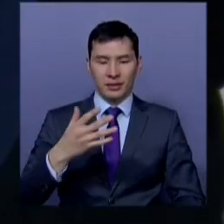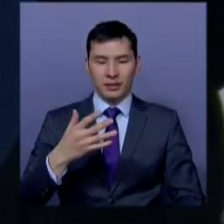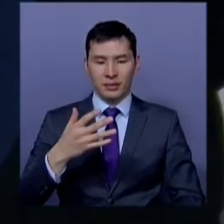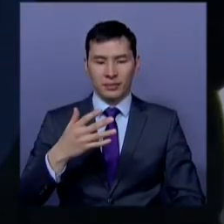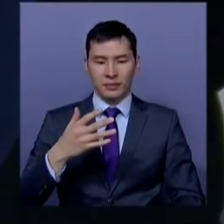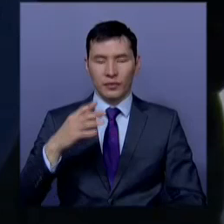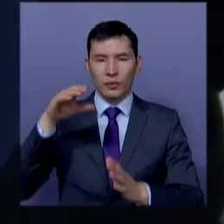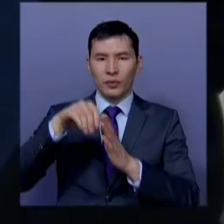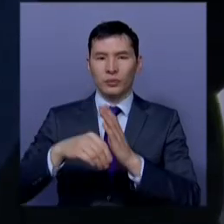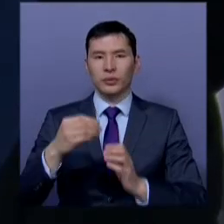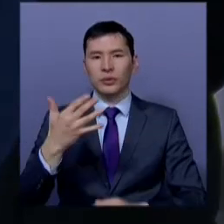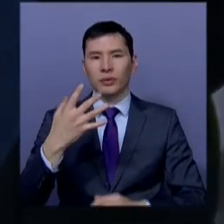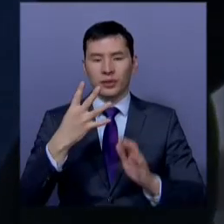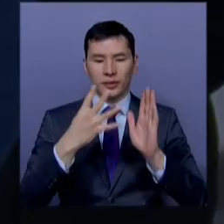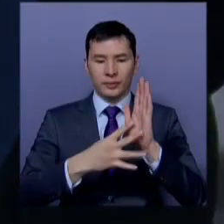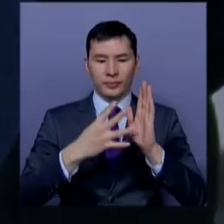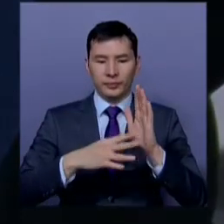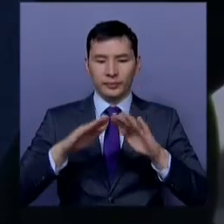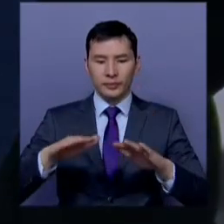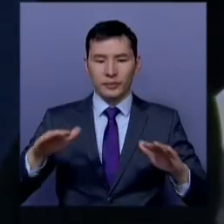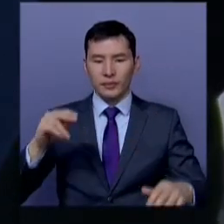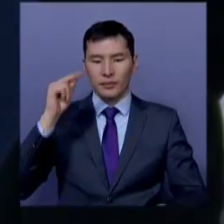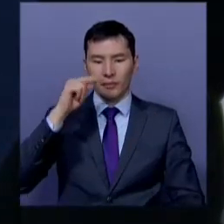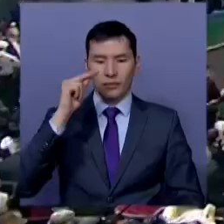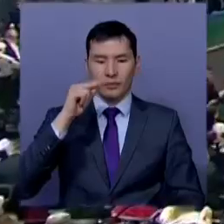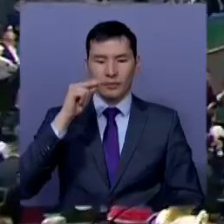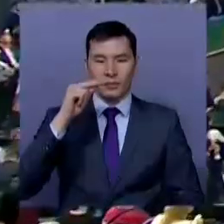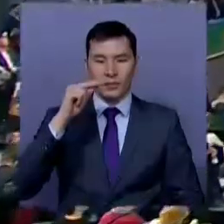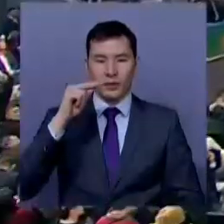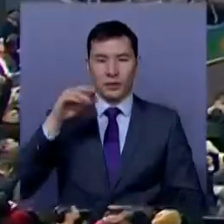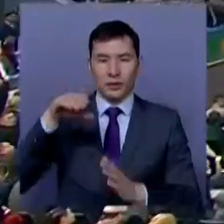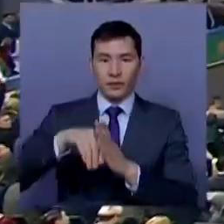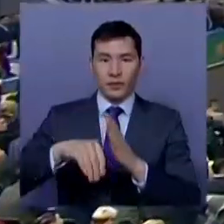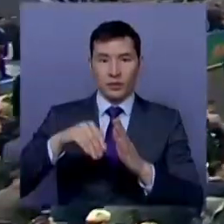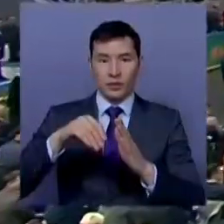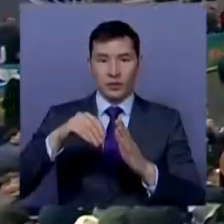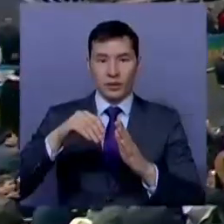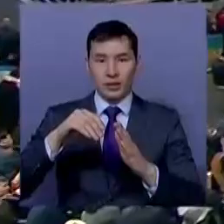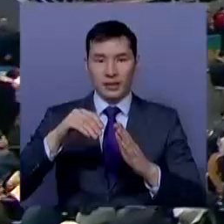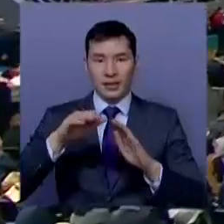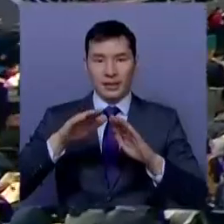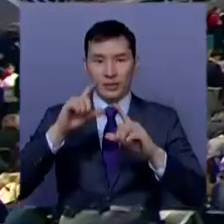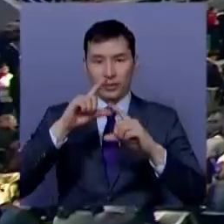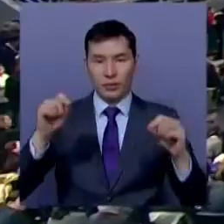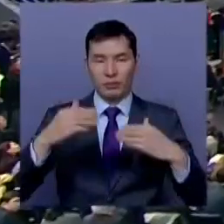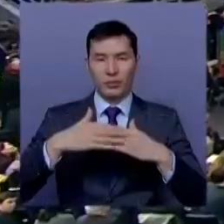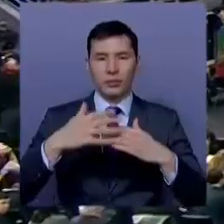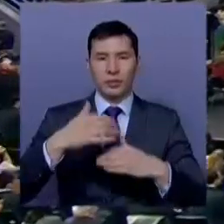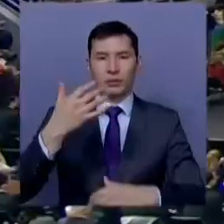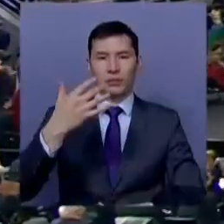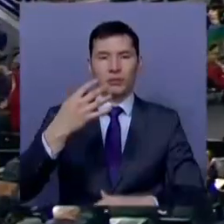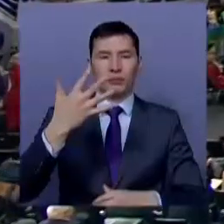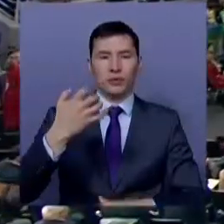болғаны 90 балаға арналған. Сол мектепте қазір 550-ден астам оқушылар оқып